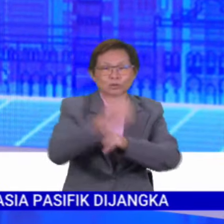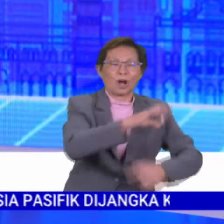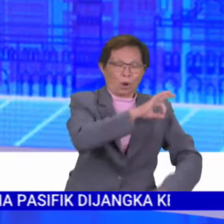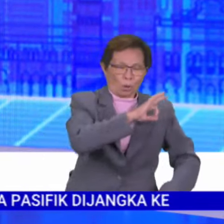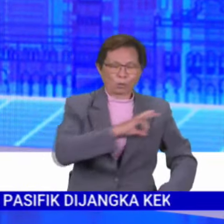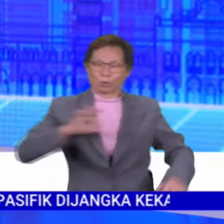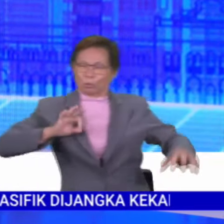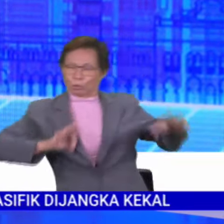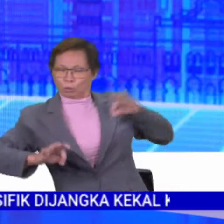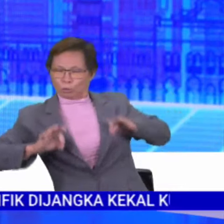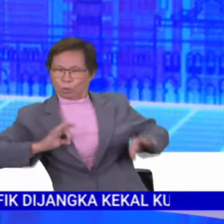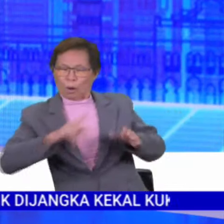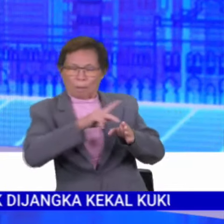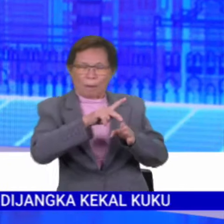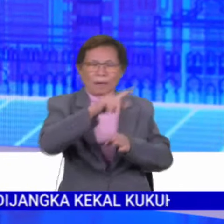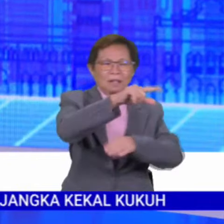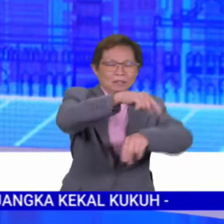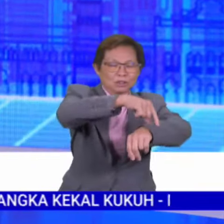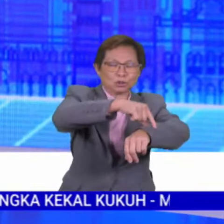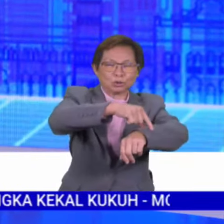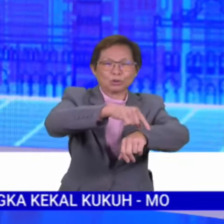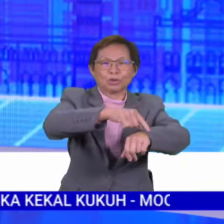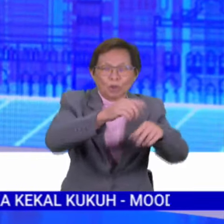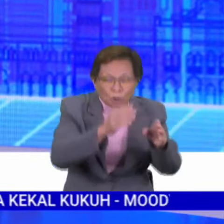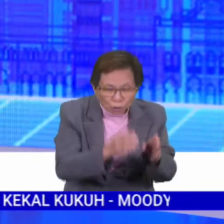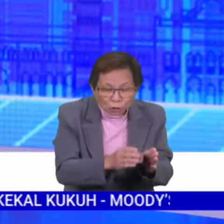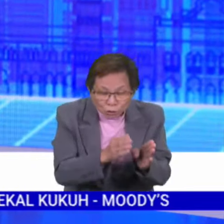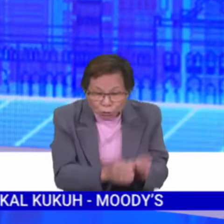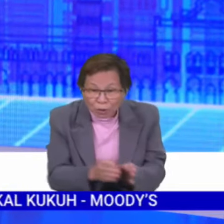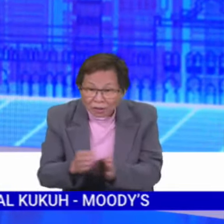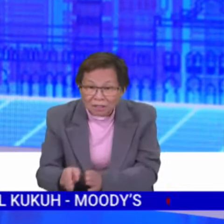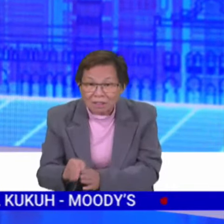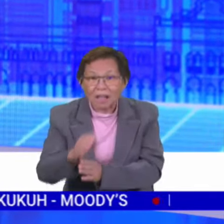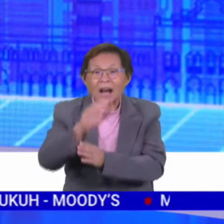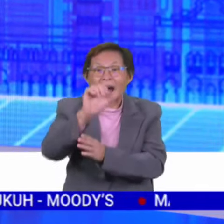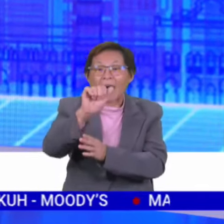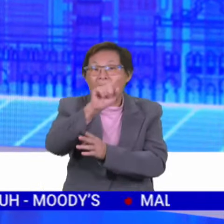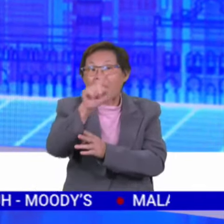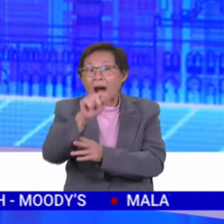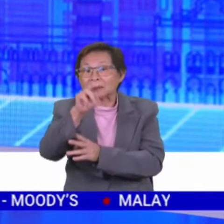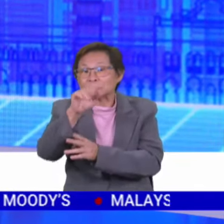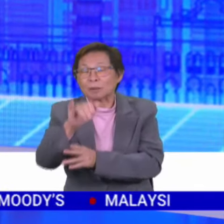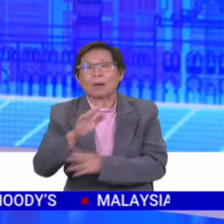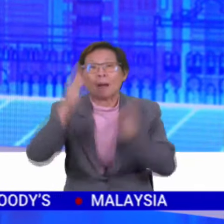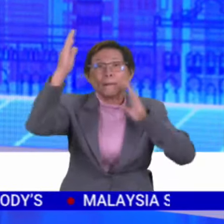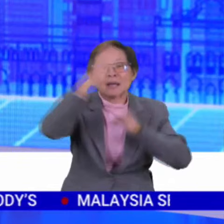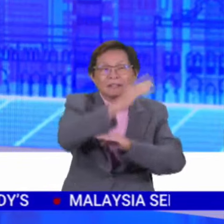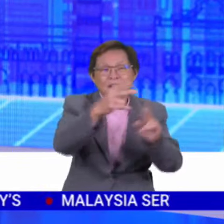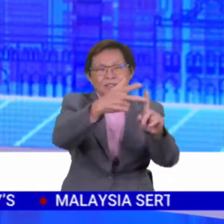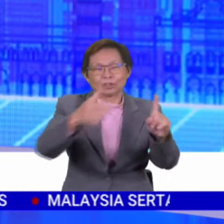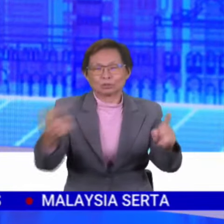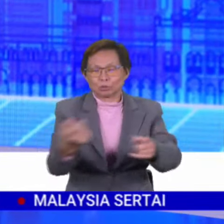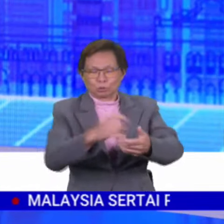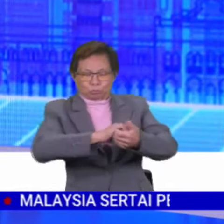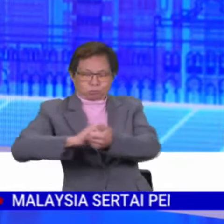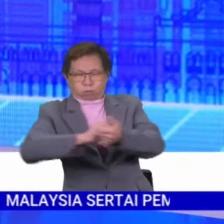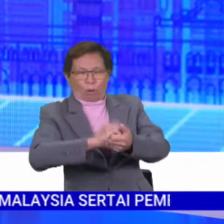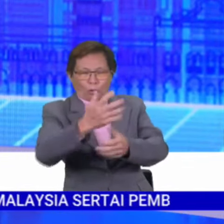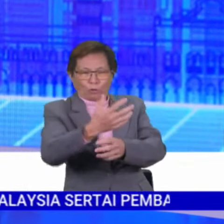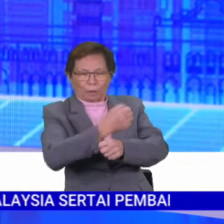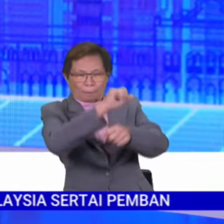menang-menang. Jelas pakar geostrategis Profesor Madya Dr. Azmi Hassan, Malaysia dan Indonesia saling memerlukan untuk mendapatkan